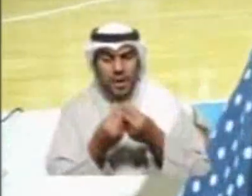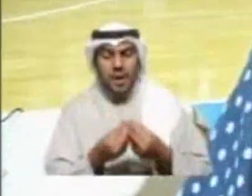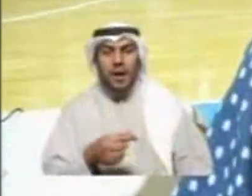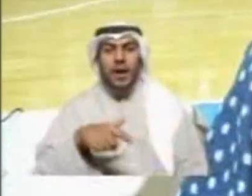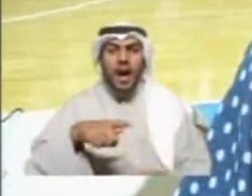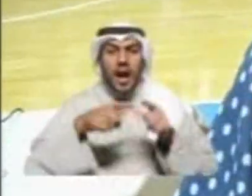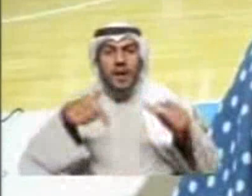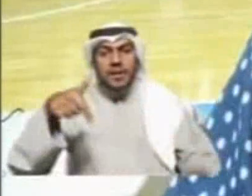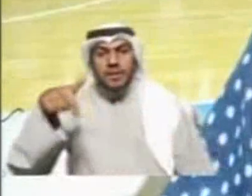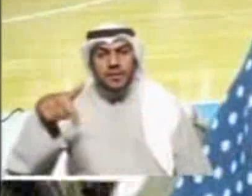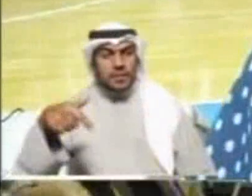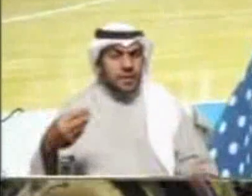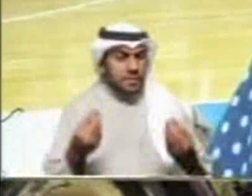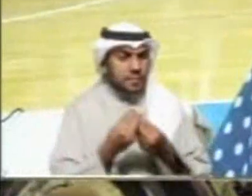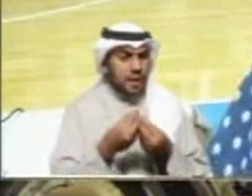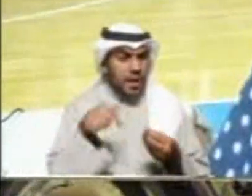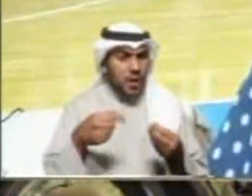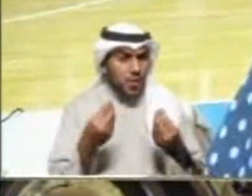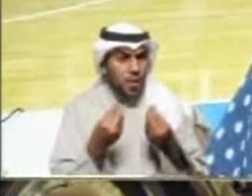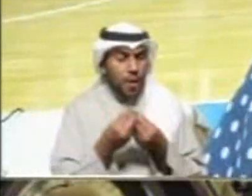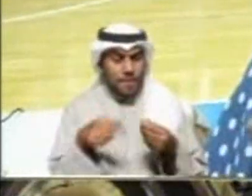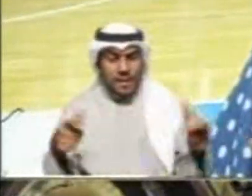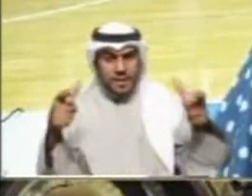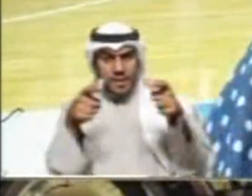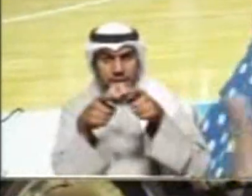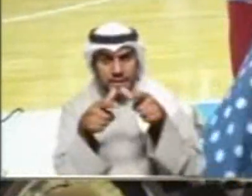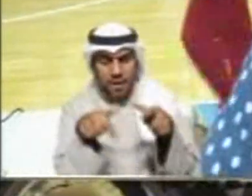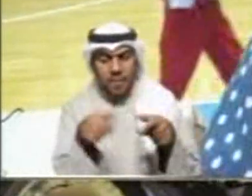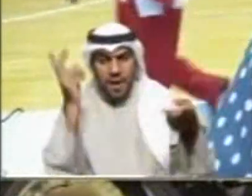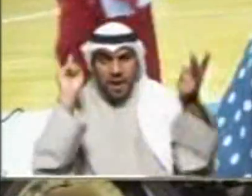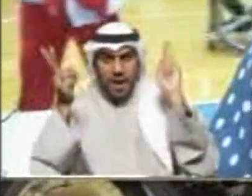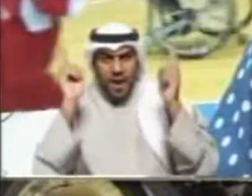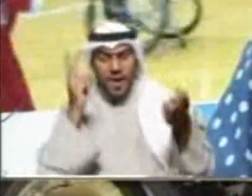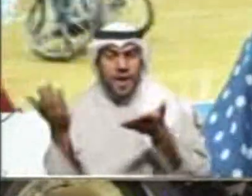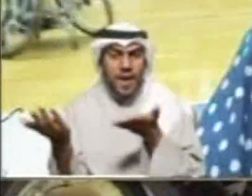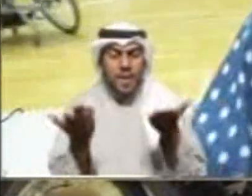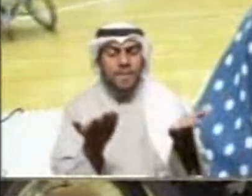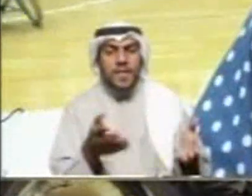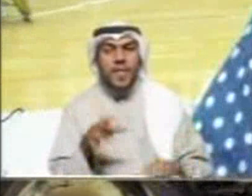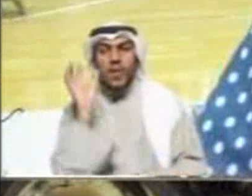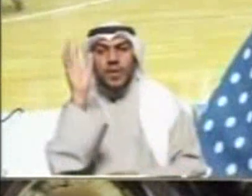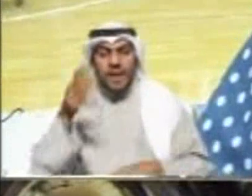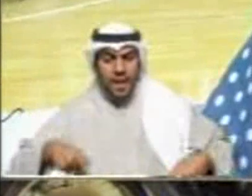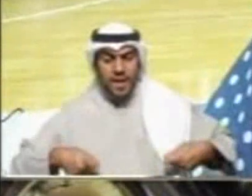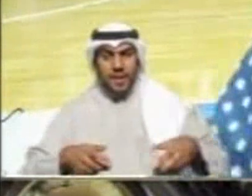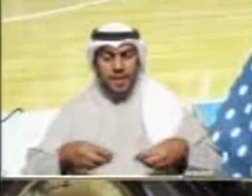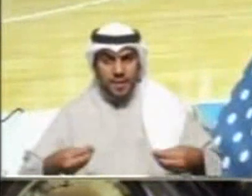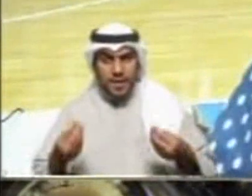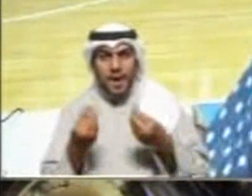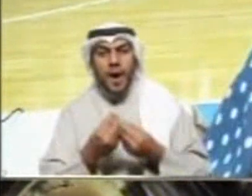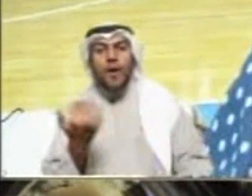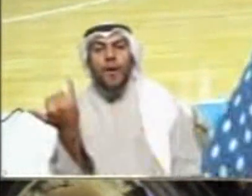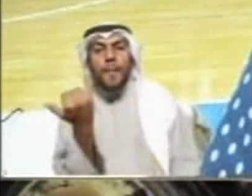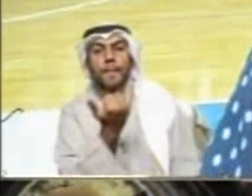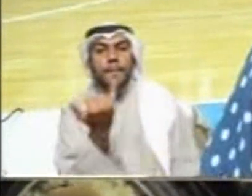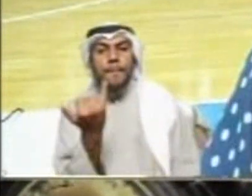على أساس البطولة، وإحنا في اجتماعنا هذا أو احتضاننا حق البطولة يعني أهم شيء